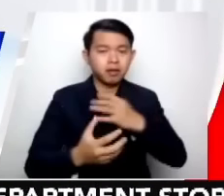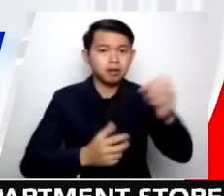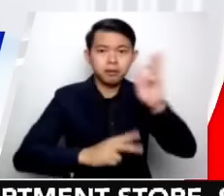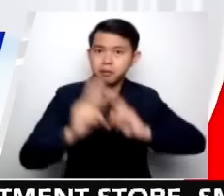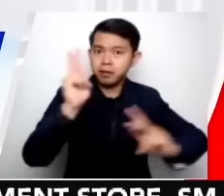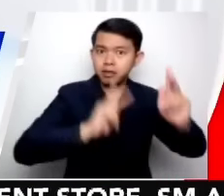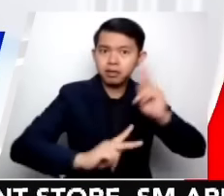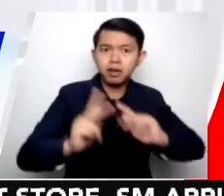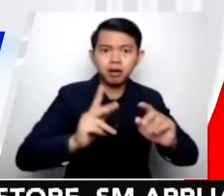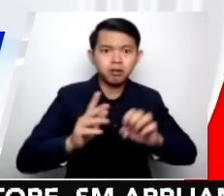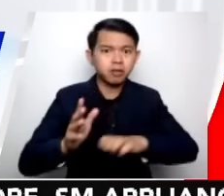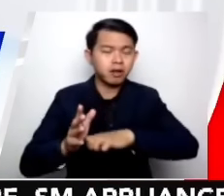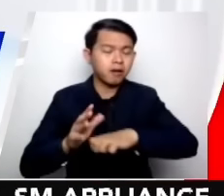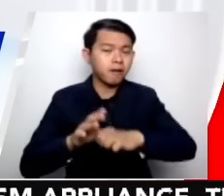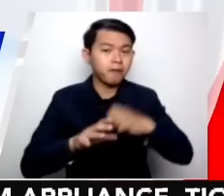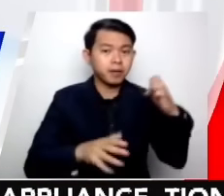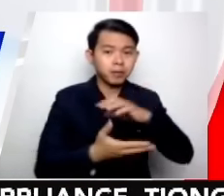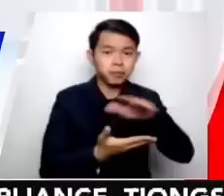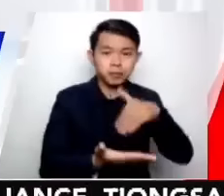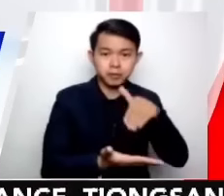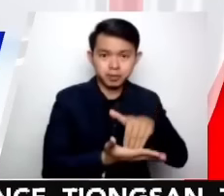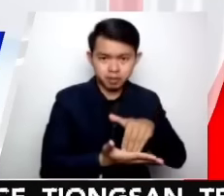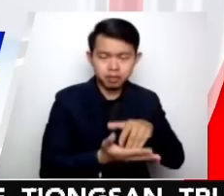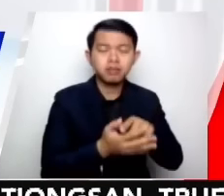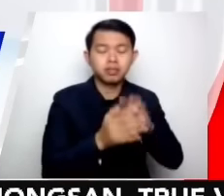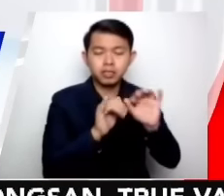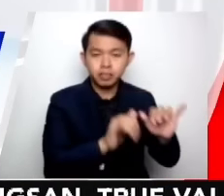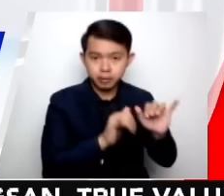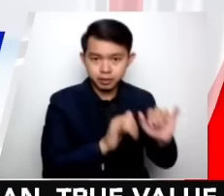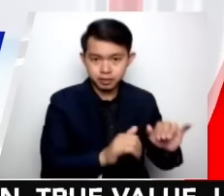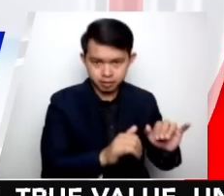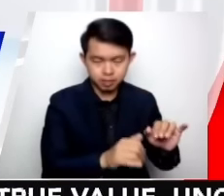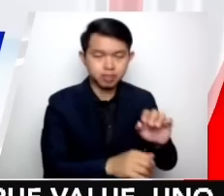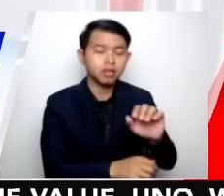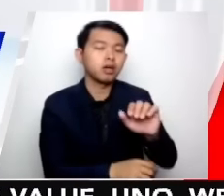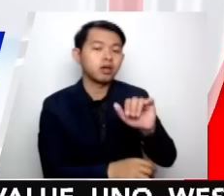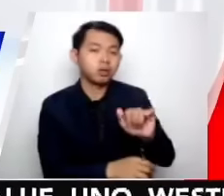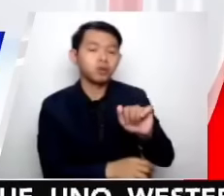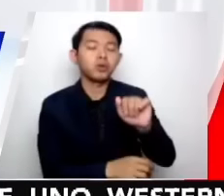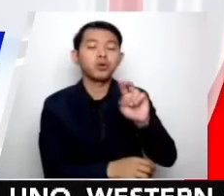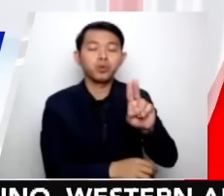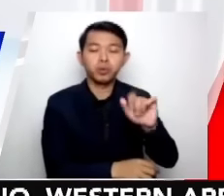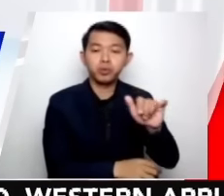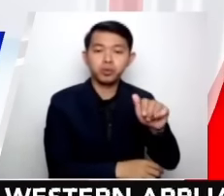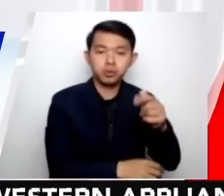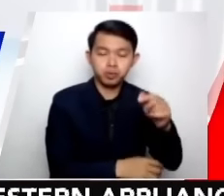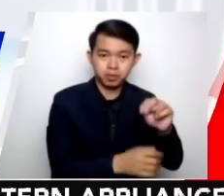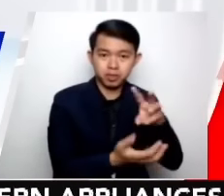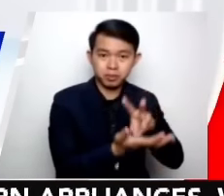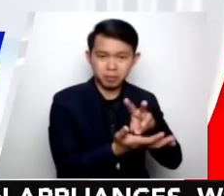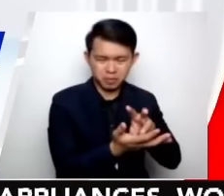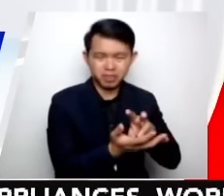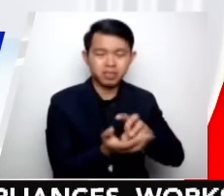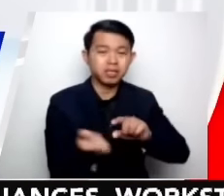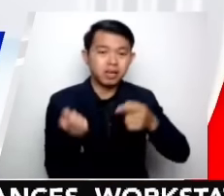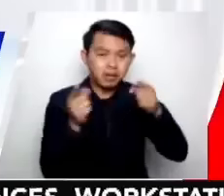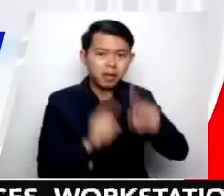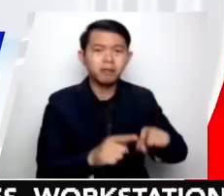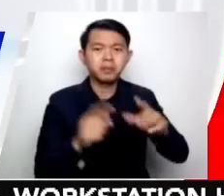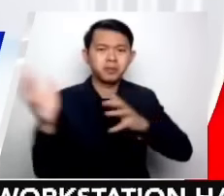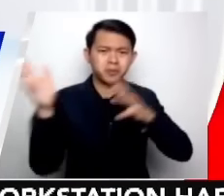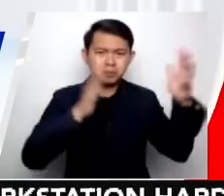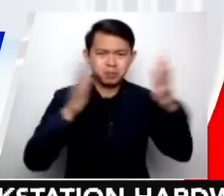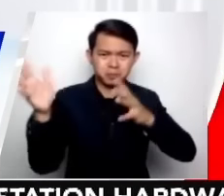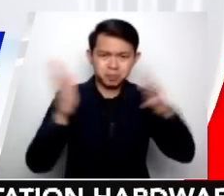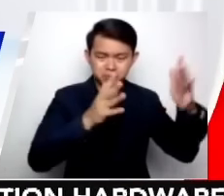center. Doon sa may uyugan, kasi parang doon ang dinaanan ng husto yung nung bagyo. Uyugan, Sabtang at